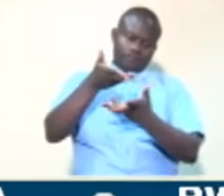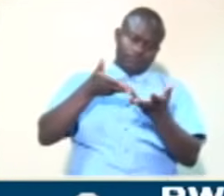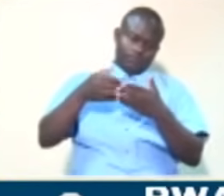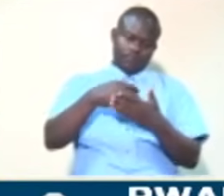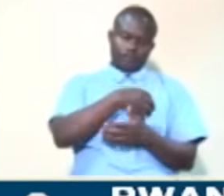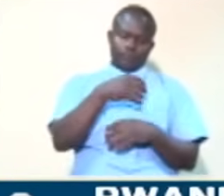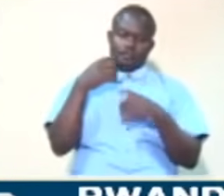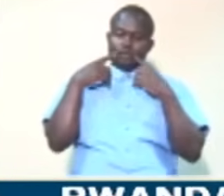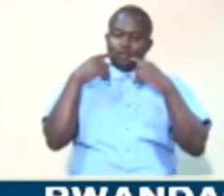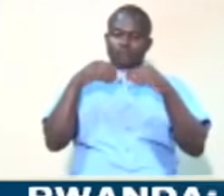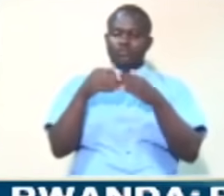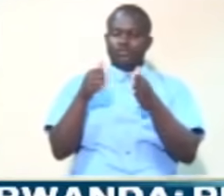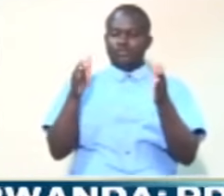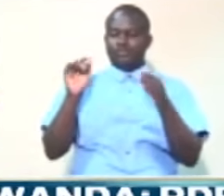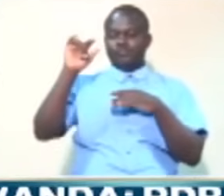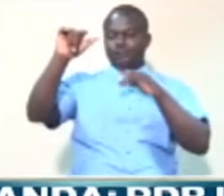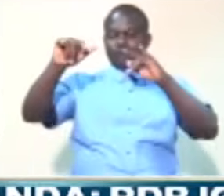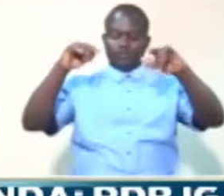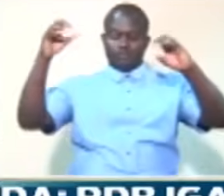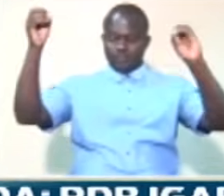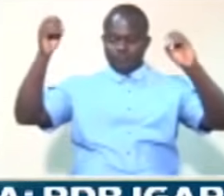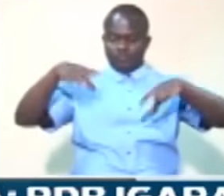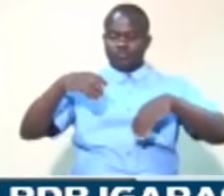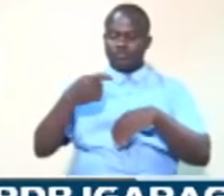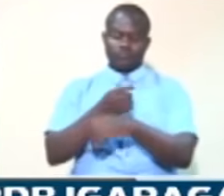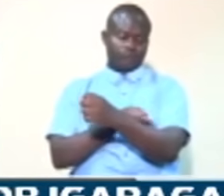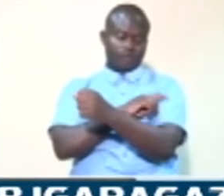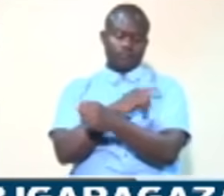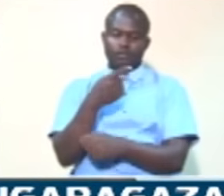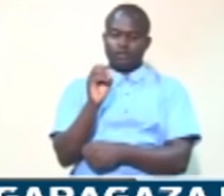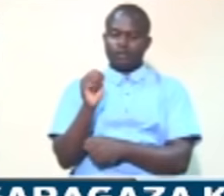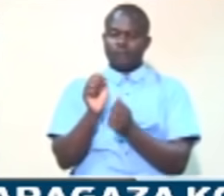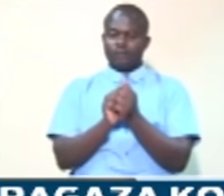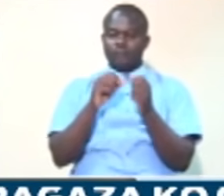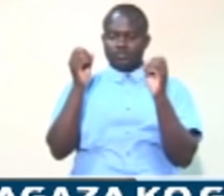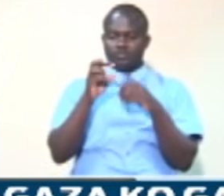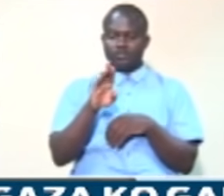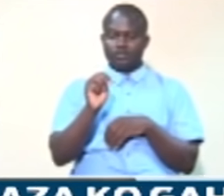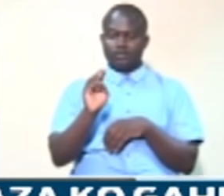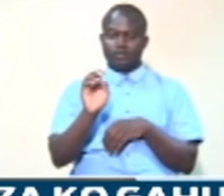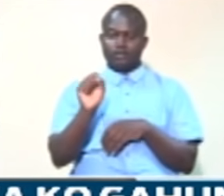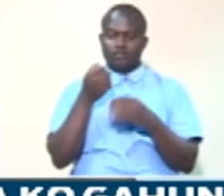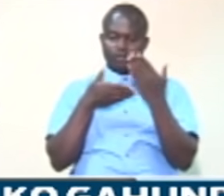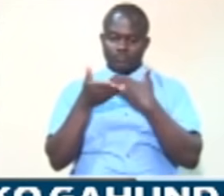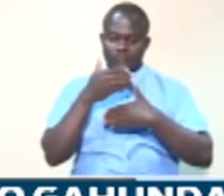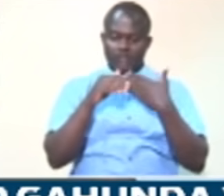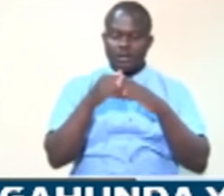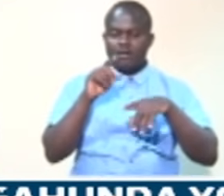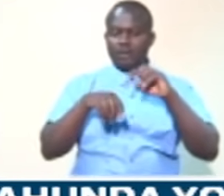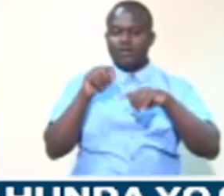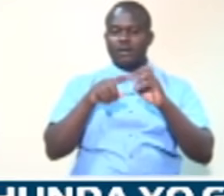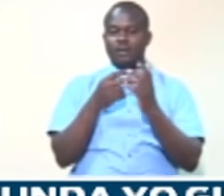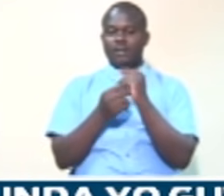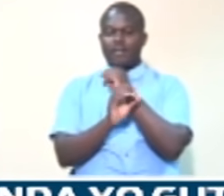n'ubukungu basanga gufungura ingendo z'indege za Kigali Goma na Kigali Rubumbashi ari umusaruro w'ibiganiro bya politiki by'abakuru b'ibihugu